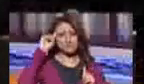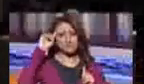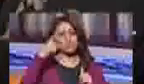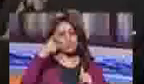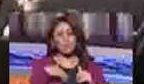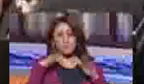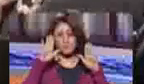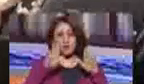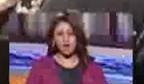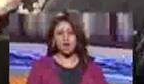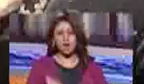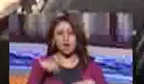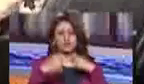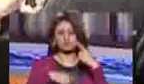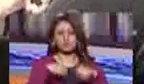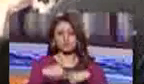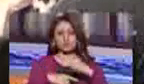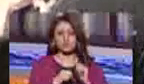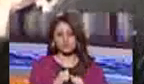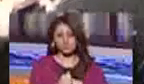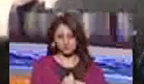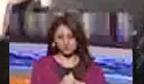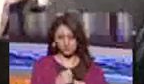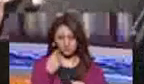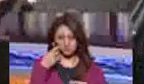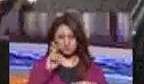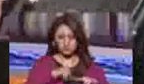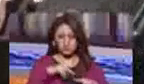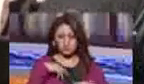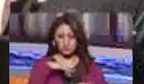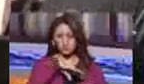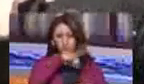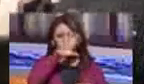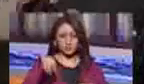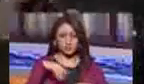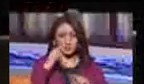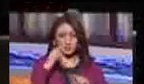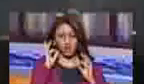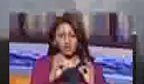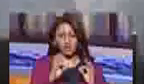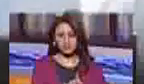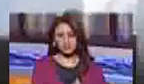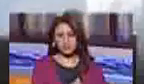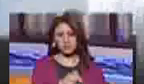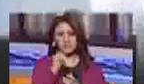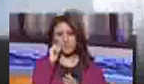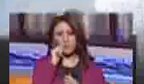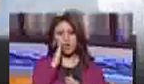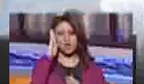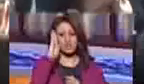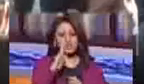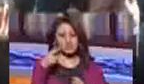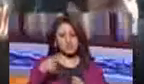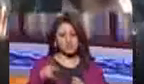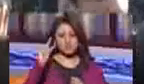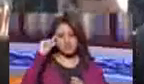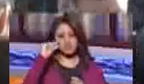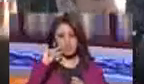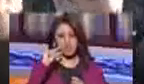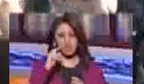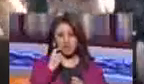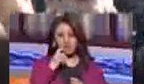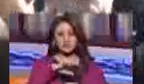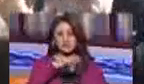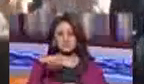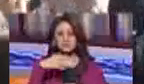مش هنسيبها. واتن خالد، واتن مينا، وكل رصاصه بتهوينا. سعد والجندي جمعهما